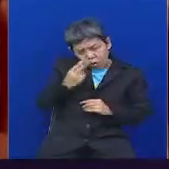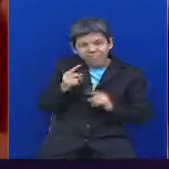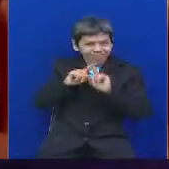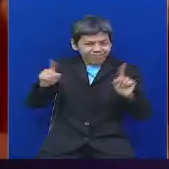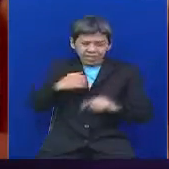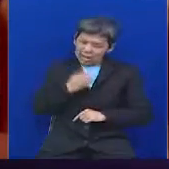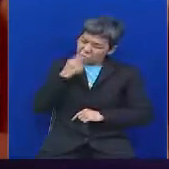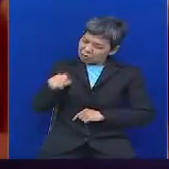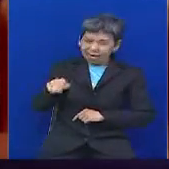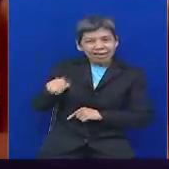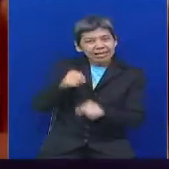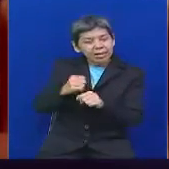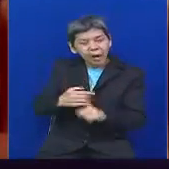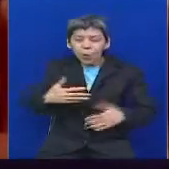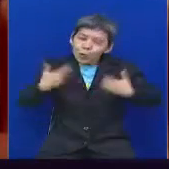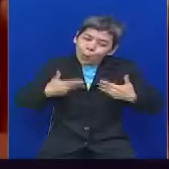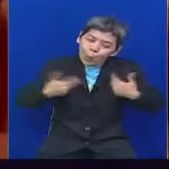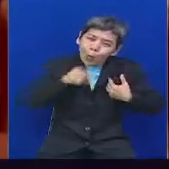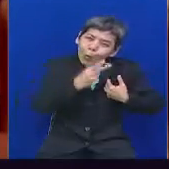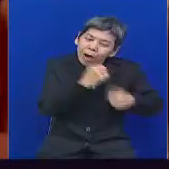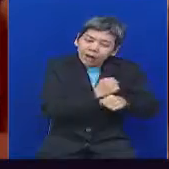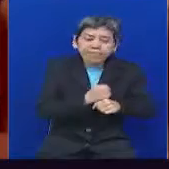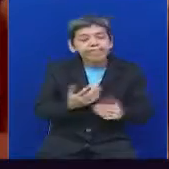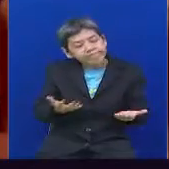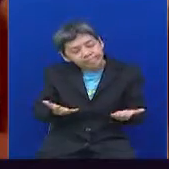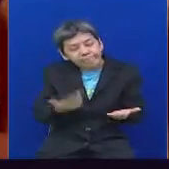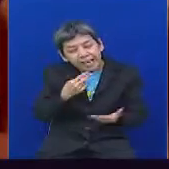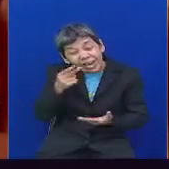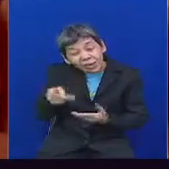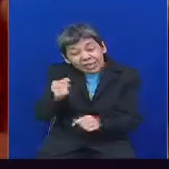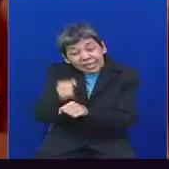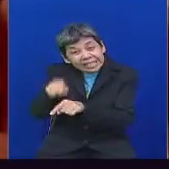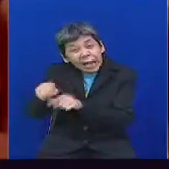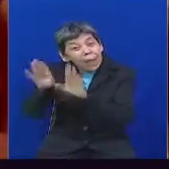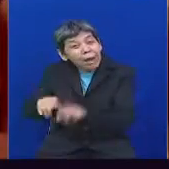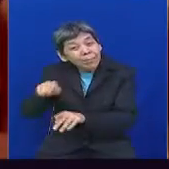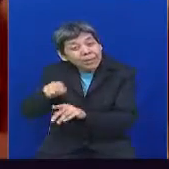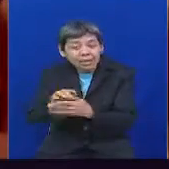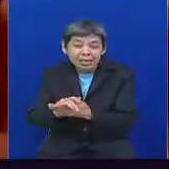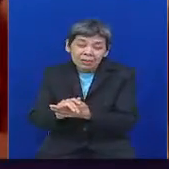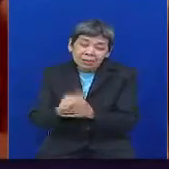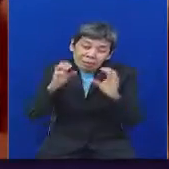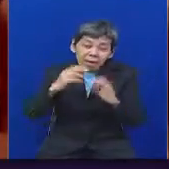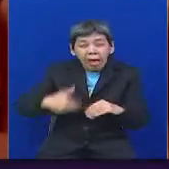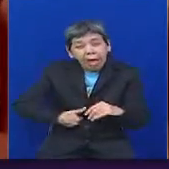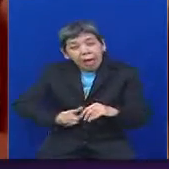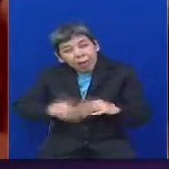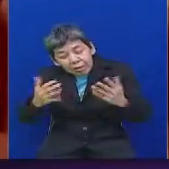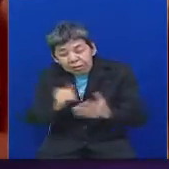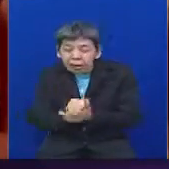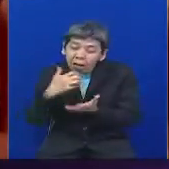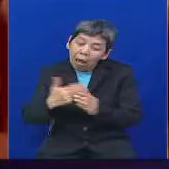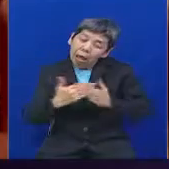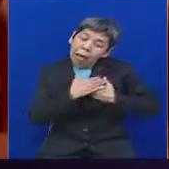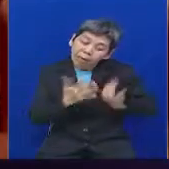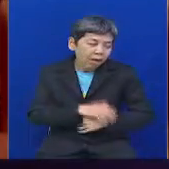ไปมองว่าหนังเพื่อความบันเทิงอย่างเดียวก็ต้องยอมรับว่าไอ้ถ้ามันแบบว่าไม่มีผีไม่ขำไม่มีเรื่องรัก